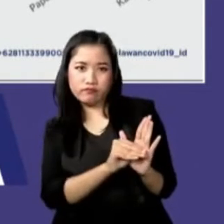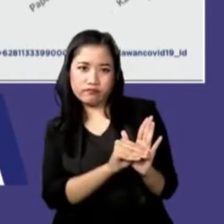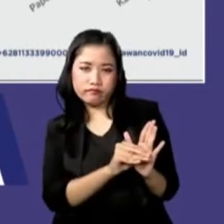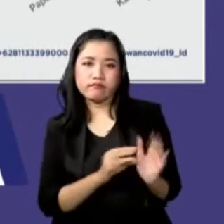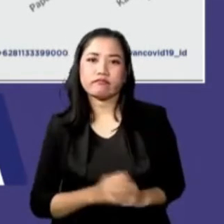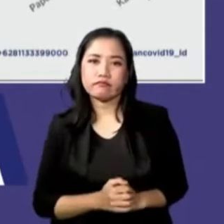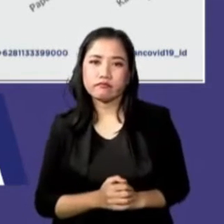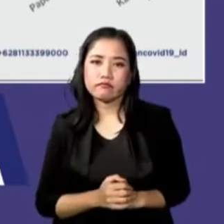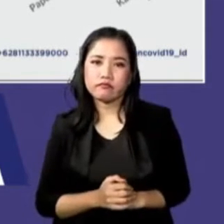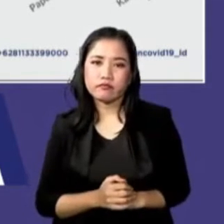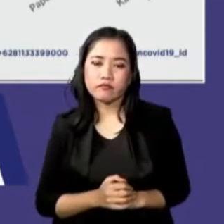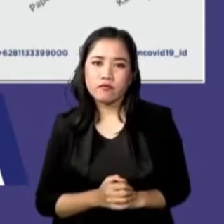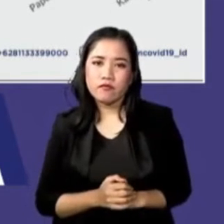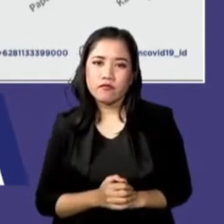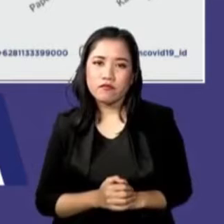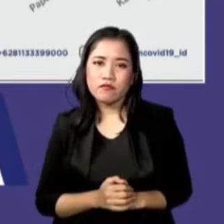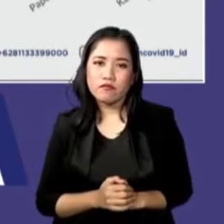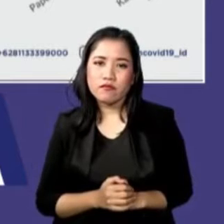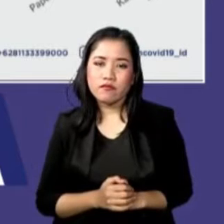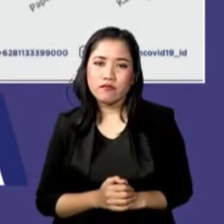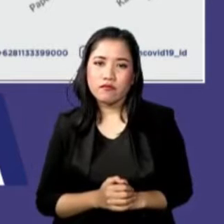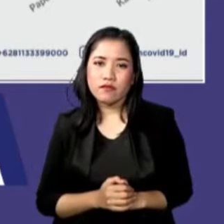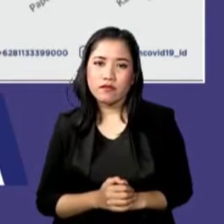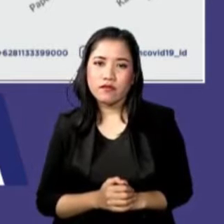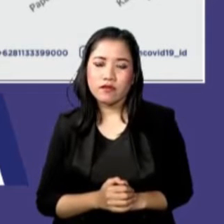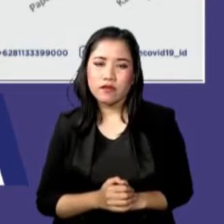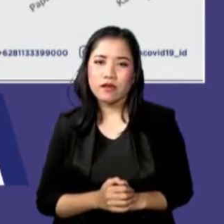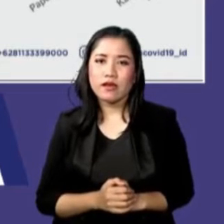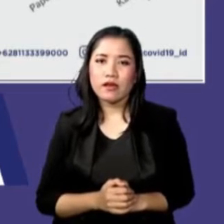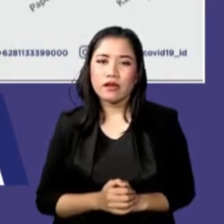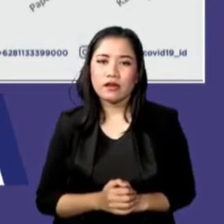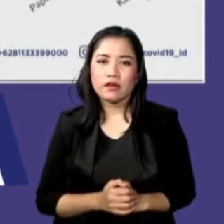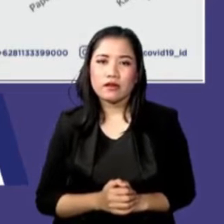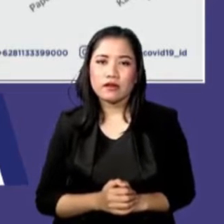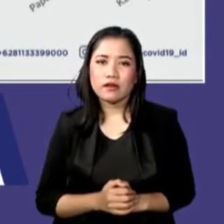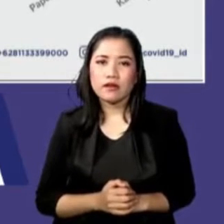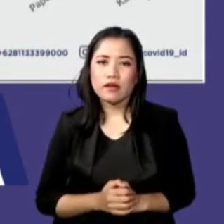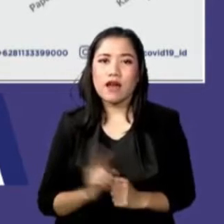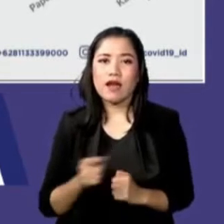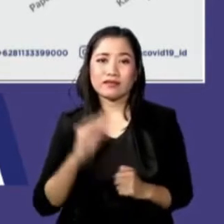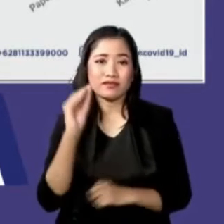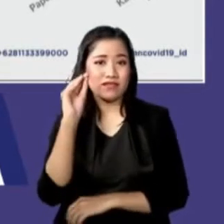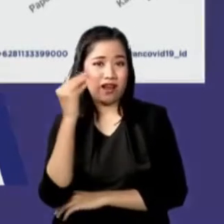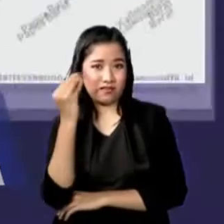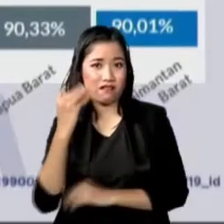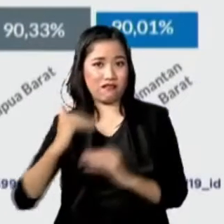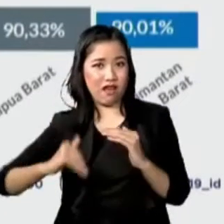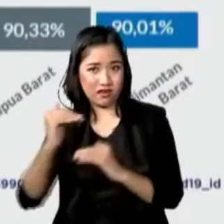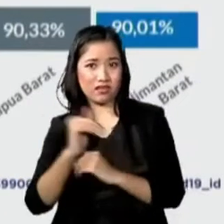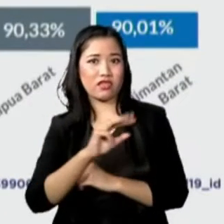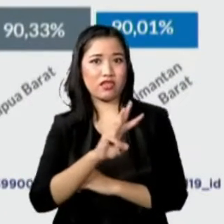Tak lupa saya apresiasi kepada 5 provinsi yang mencatatkan peningkatan kesembuhan tertinggi, yaitu DKI Jakarta naik